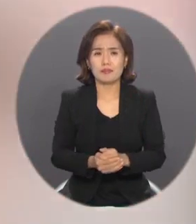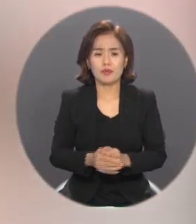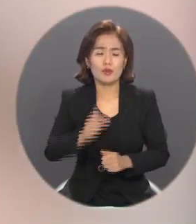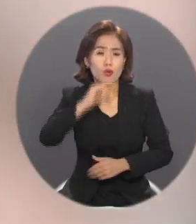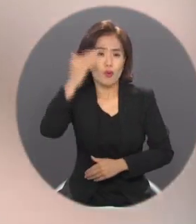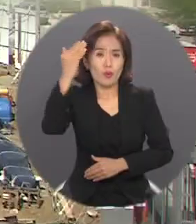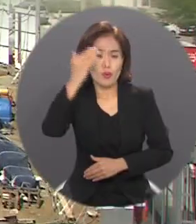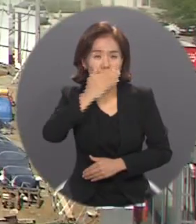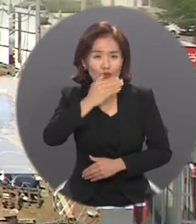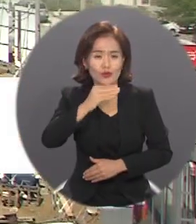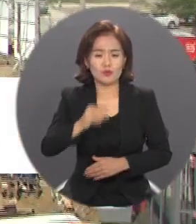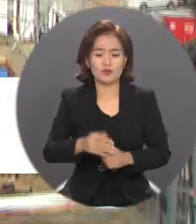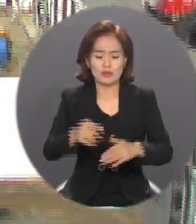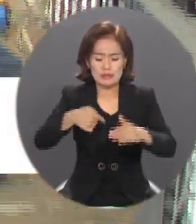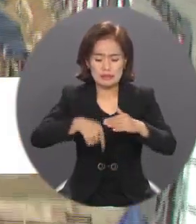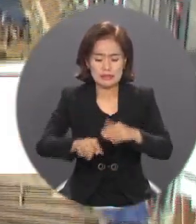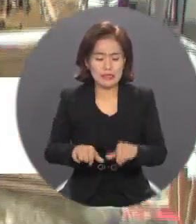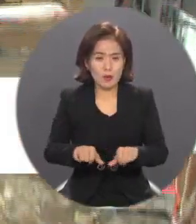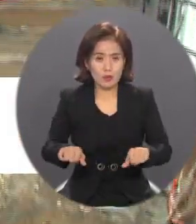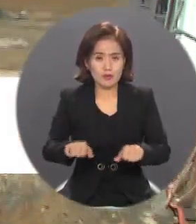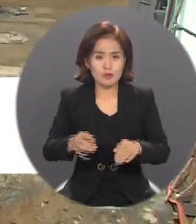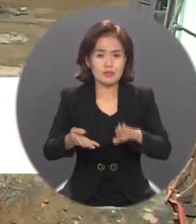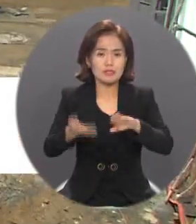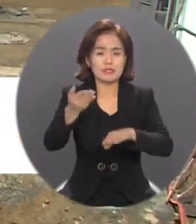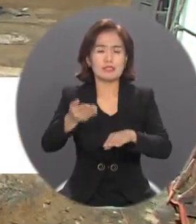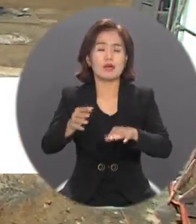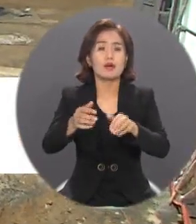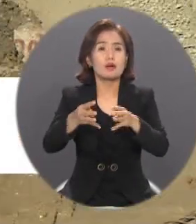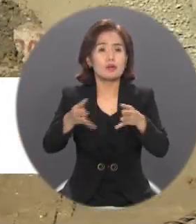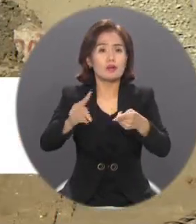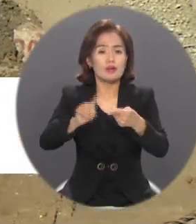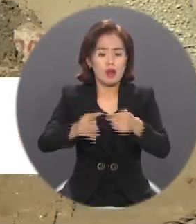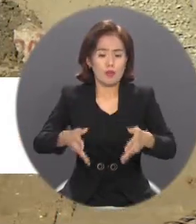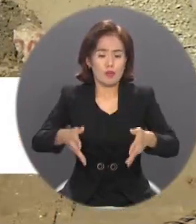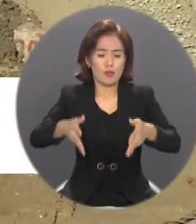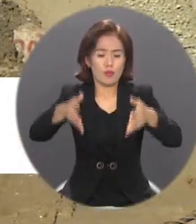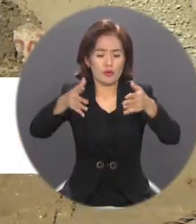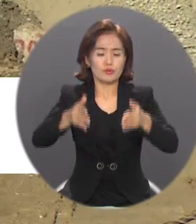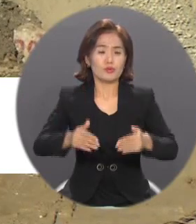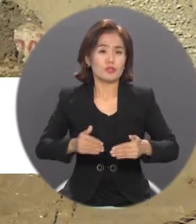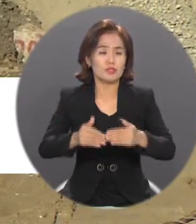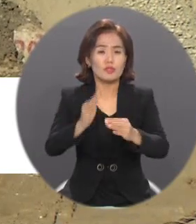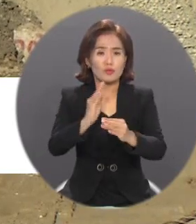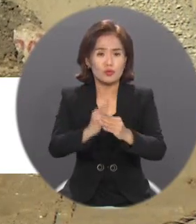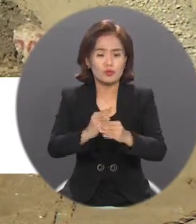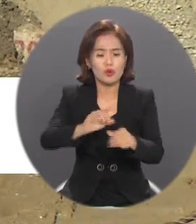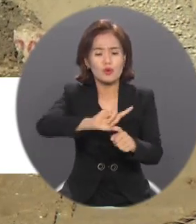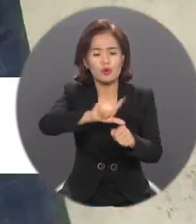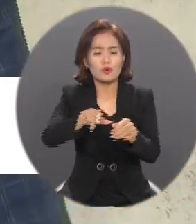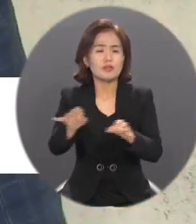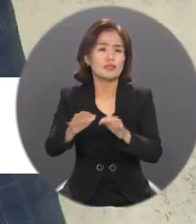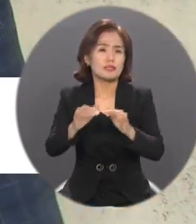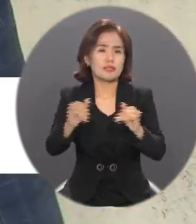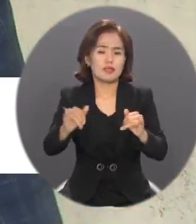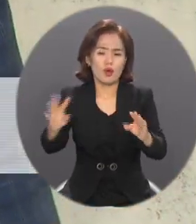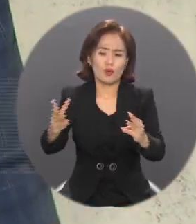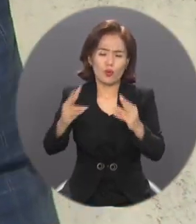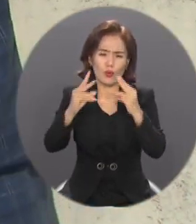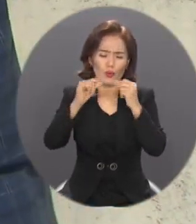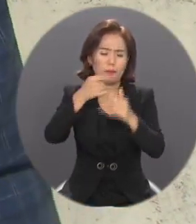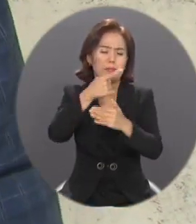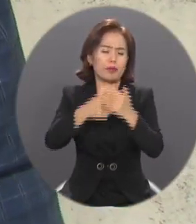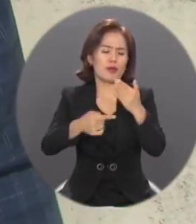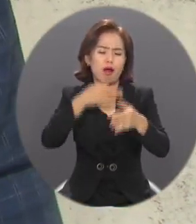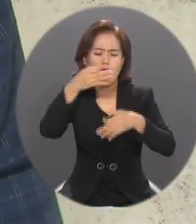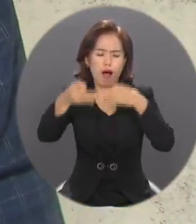여수시 학동의 지하 5층, 지상 35층 규모의 주상복합 아파트 공사가 진행되면서 인근 상인들이 분진 피해를